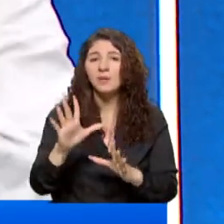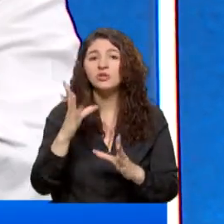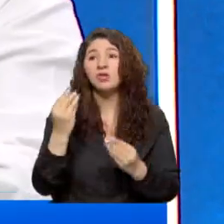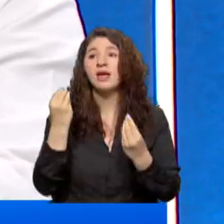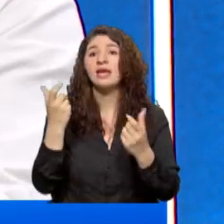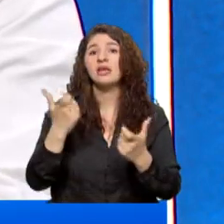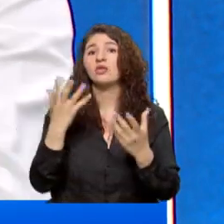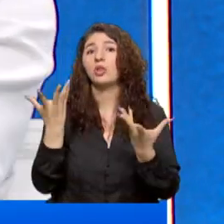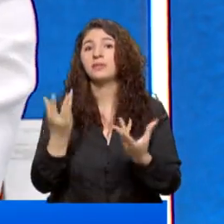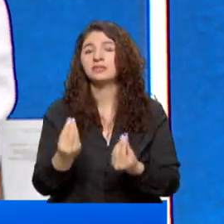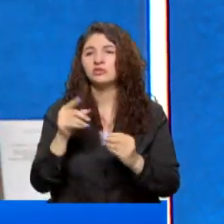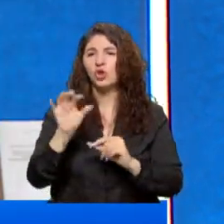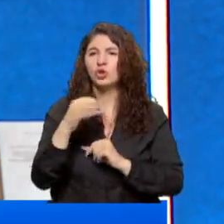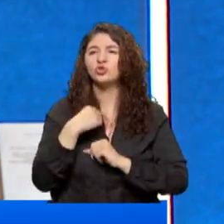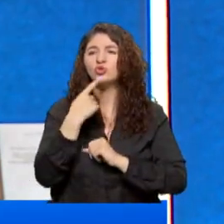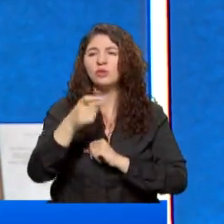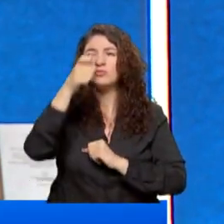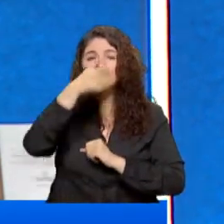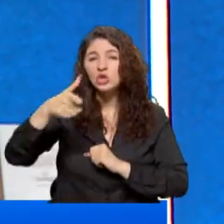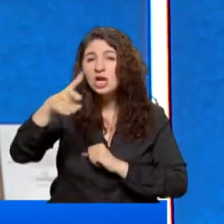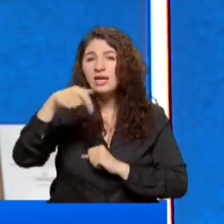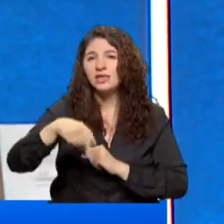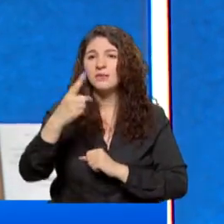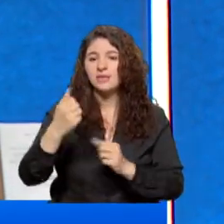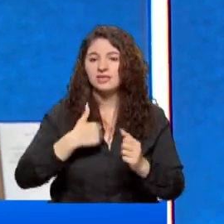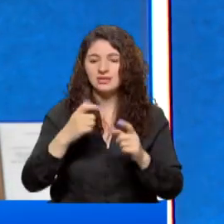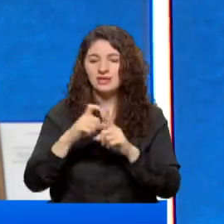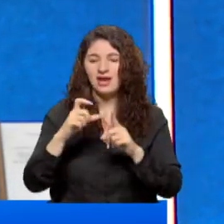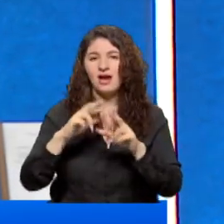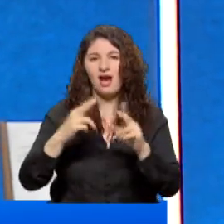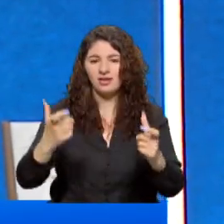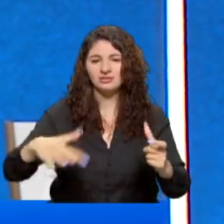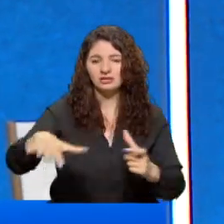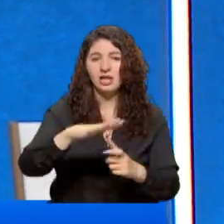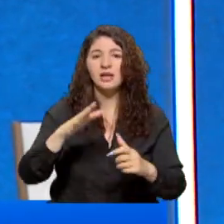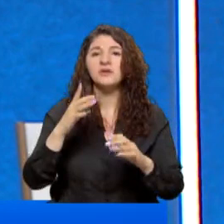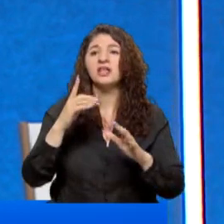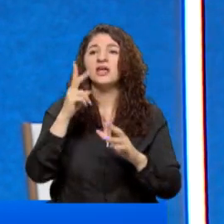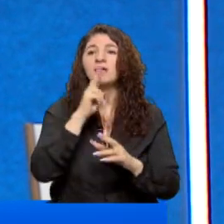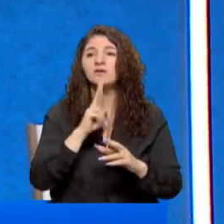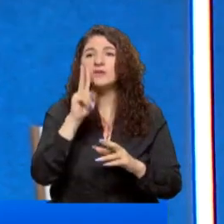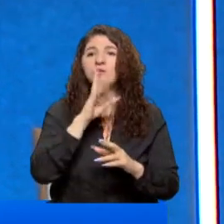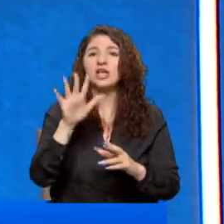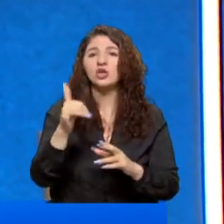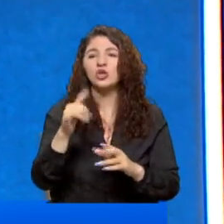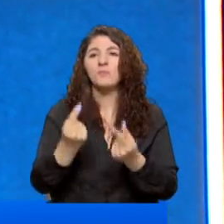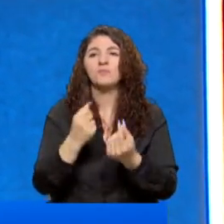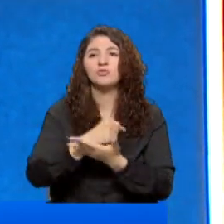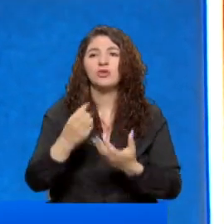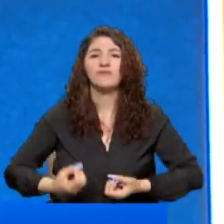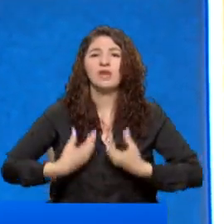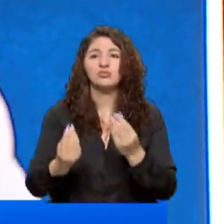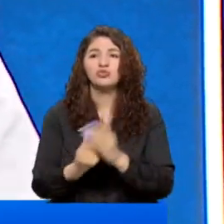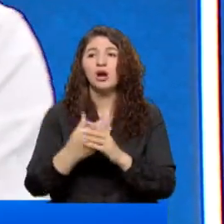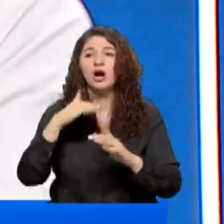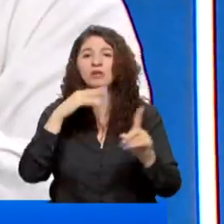iz ama çok daha iyi yerlerde olabiliriz şöyle söyleyeyim Türkiye'de bir de karavandan Türk çiftçisi 250 280 kilo arasında buğday